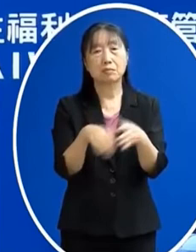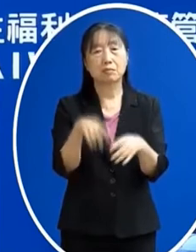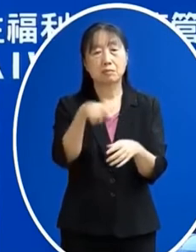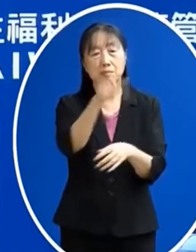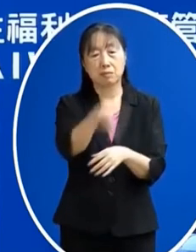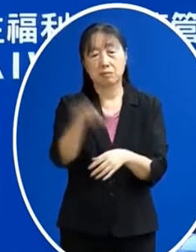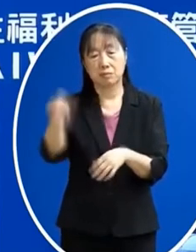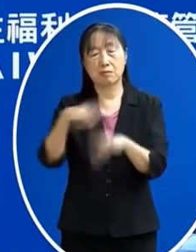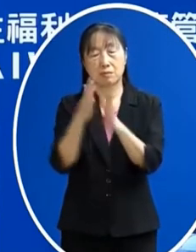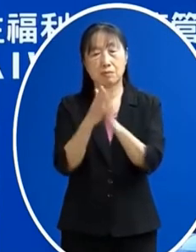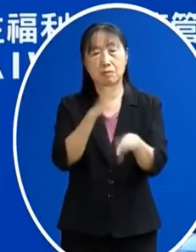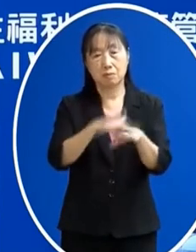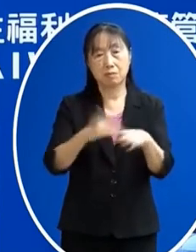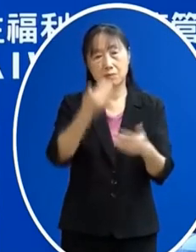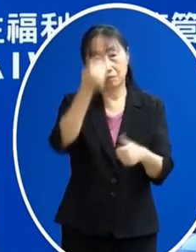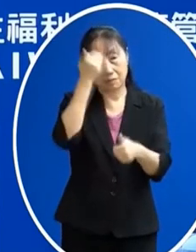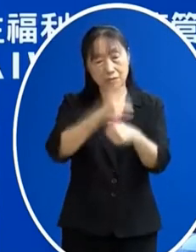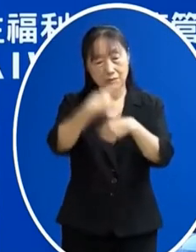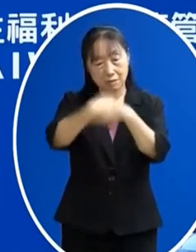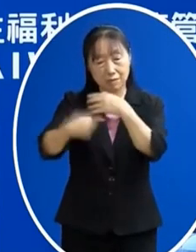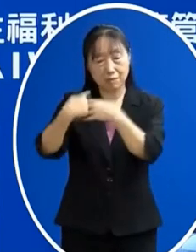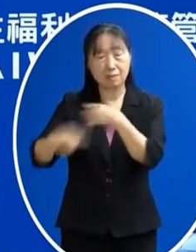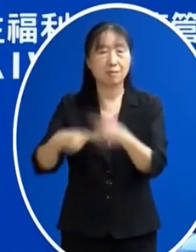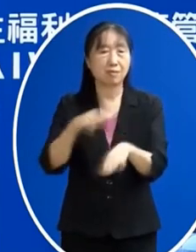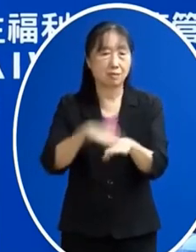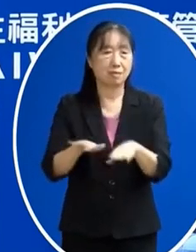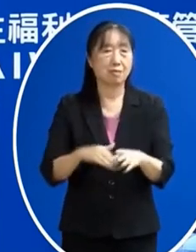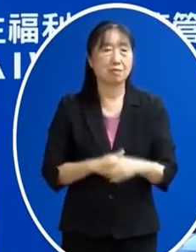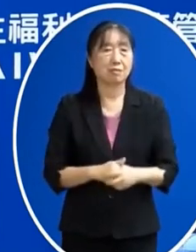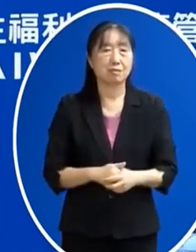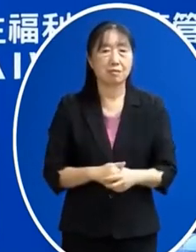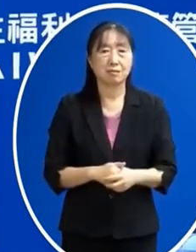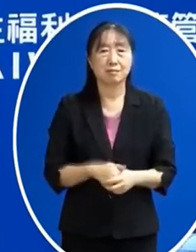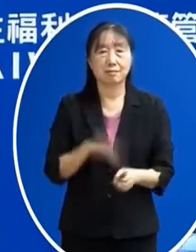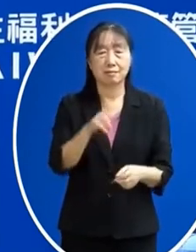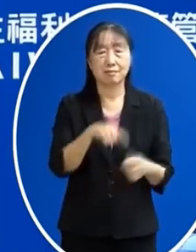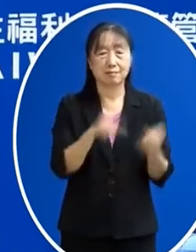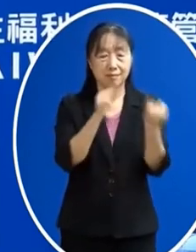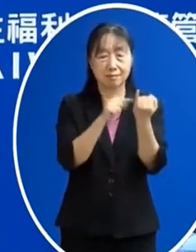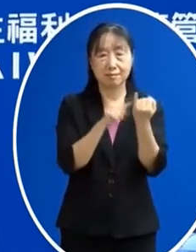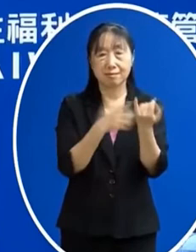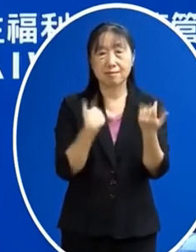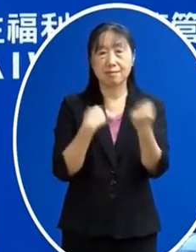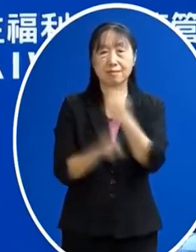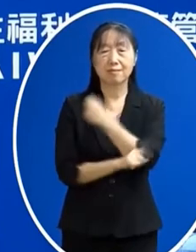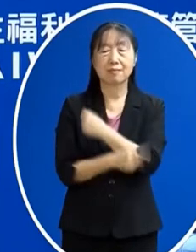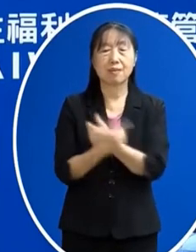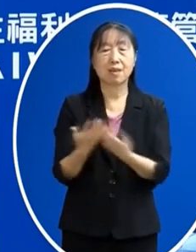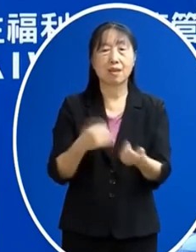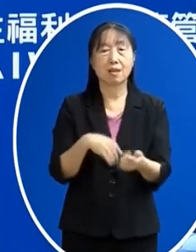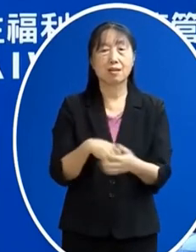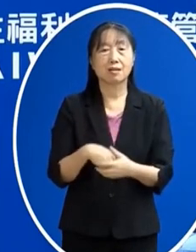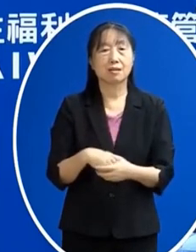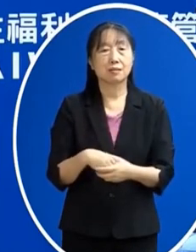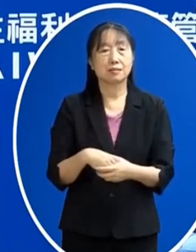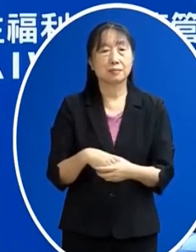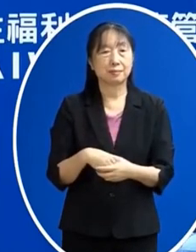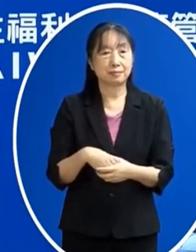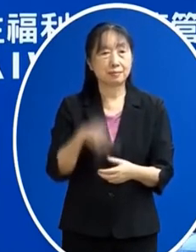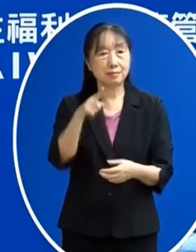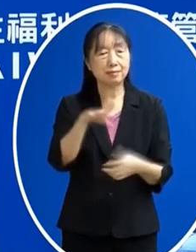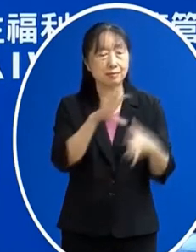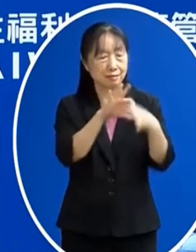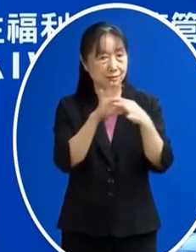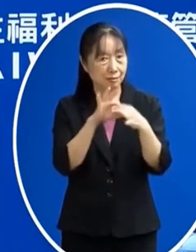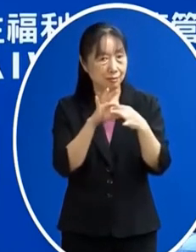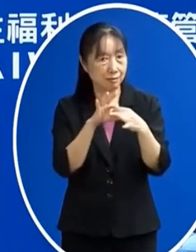些伤害。那我们可以看到当事人在最后一天在跟独立委员会在做相关，不是独立委员会，就相